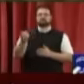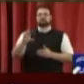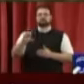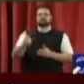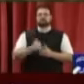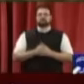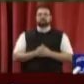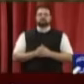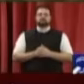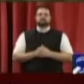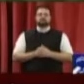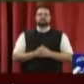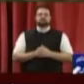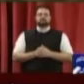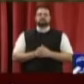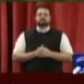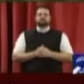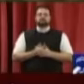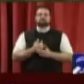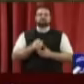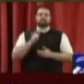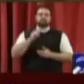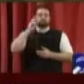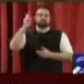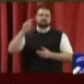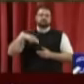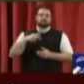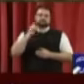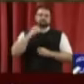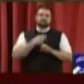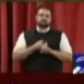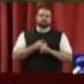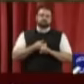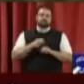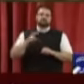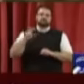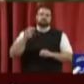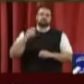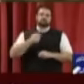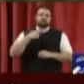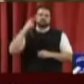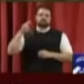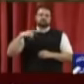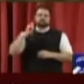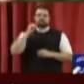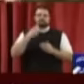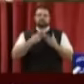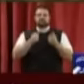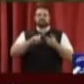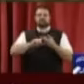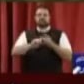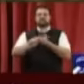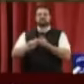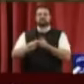eu nu cred că sunt oameni proști, ci oameni care nu au niște conexiuni orale făcute și pentru exterior,